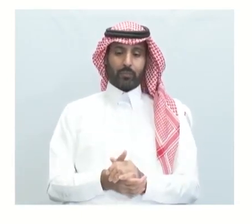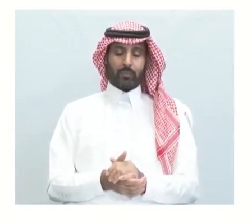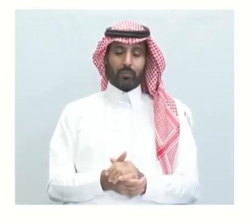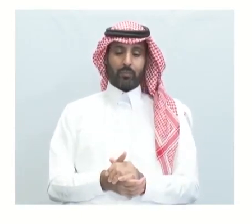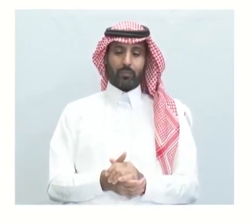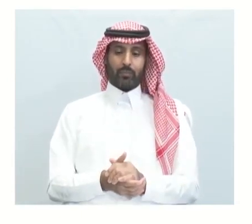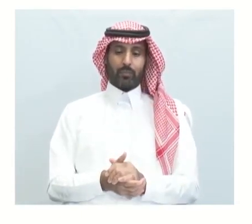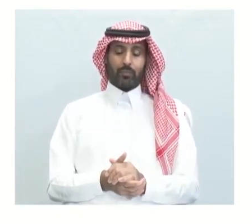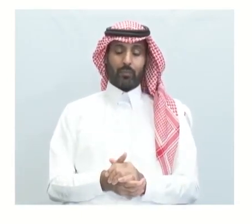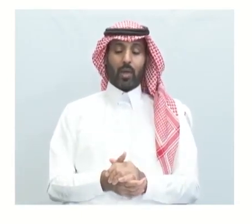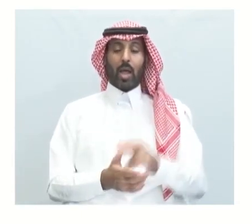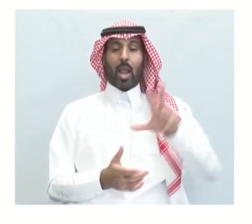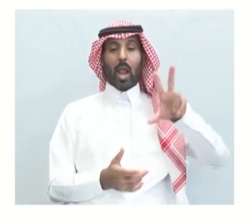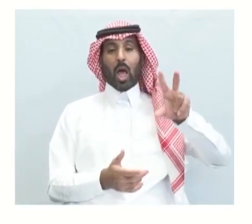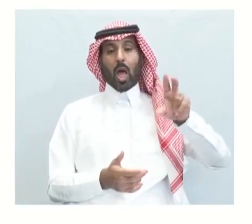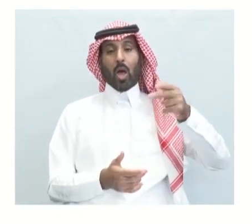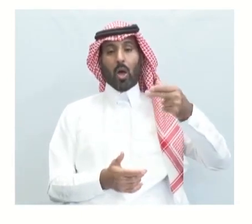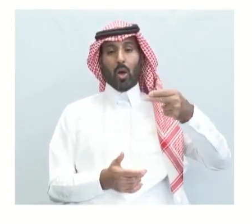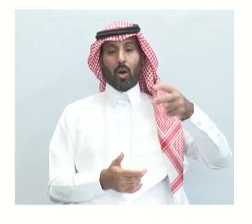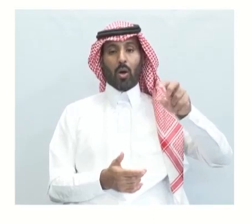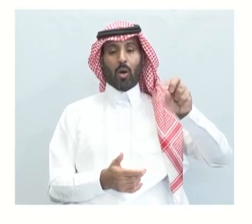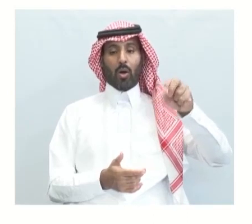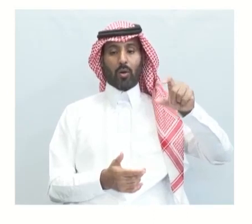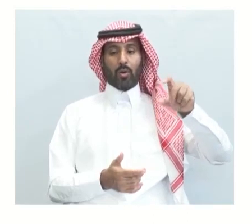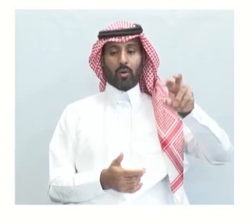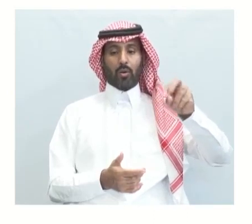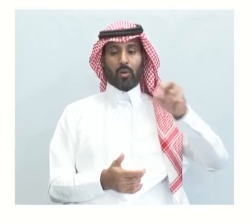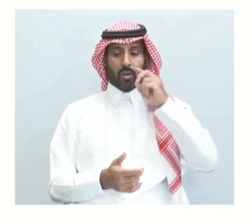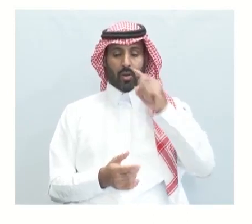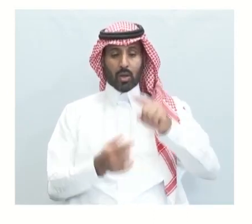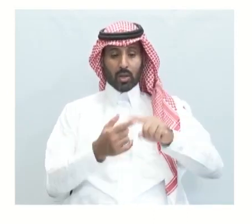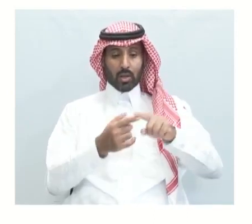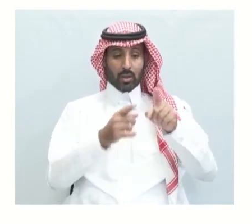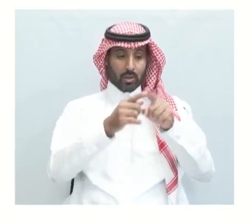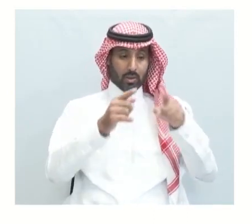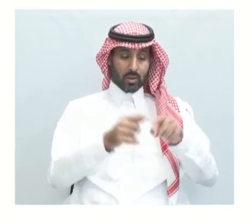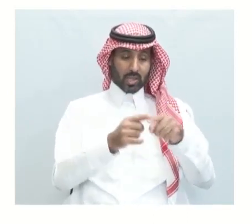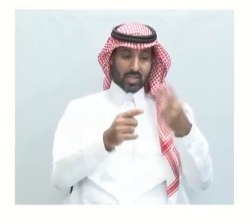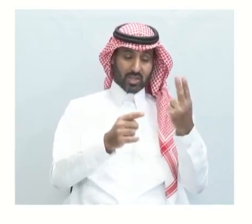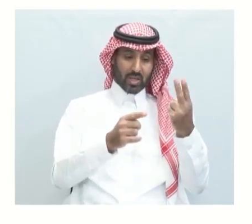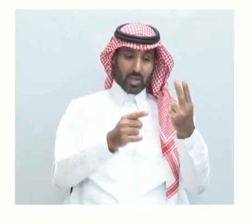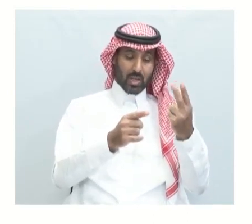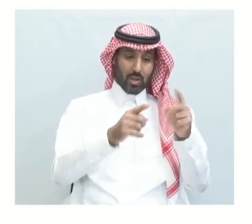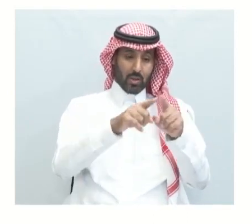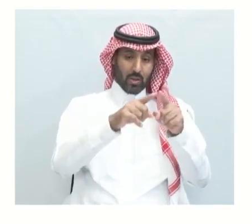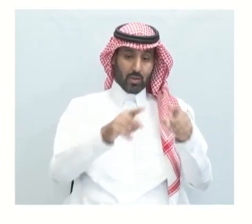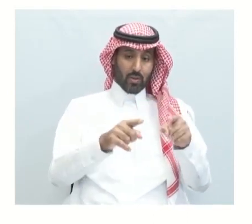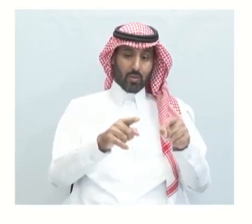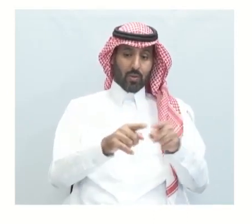اذا العقده نود تتكون كل عقده في القائمه المترابطه من جزئين تحدثنا انها